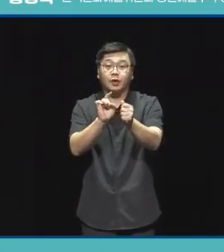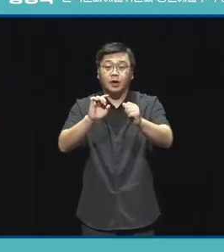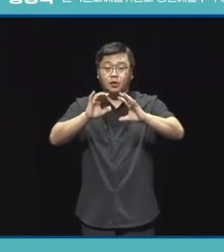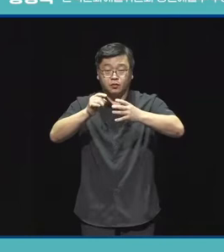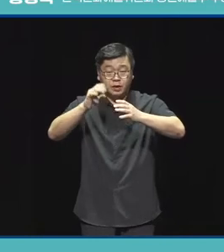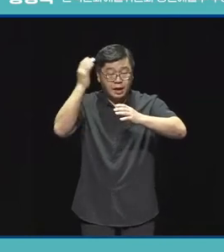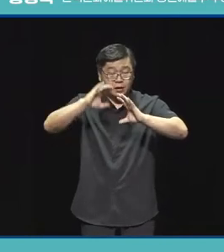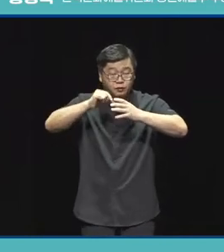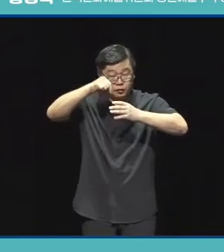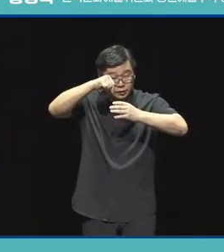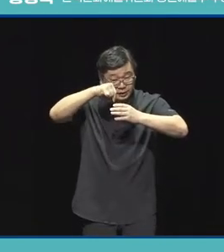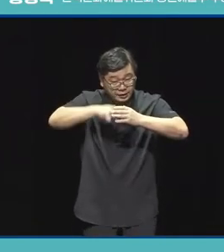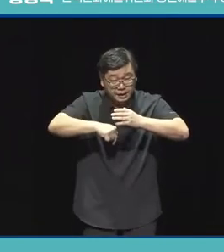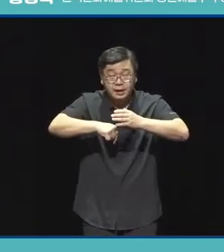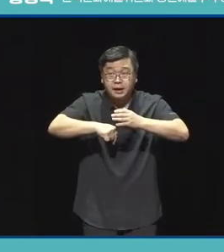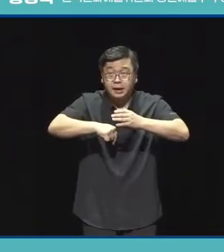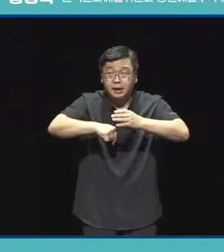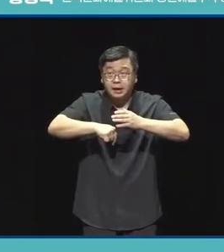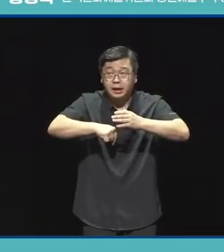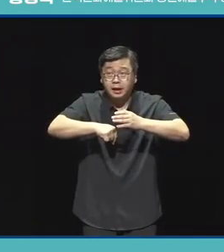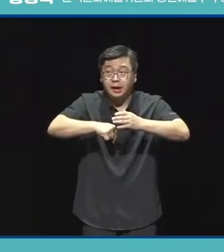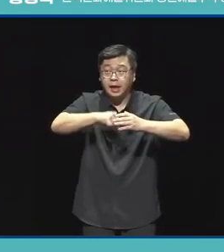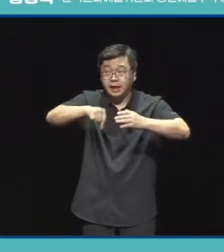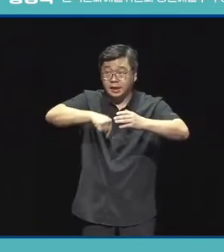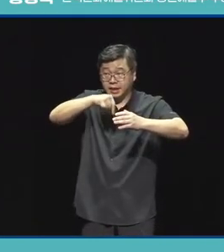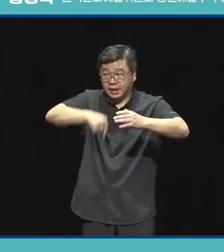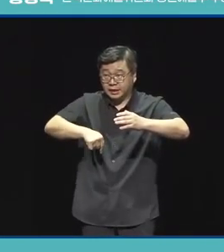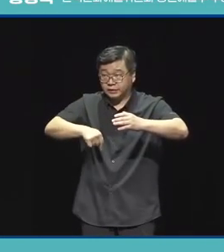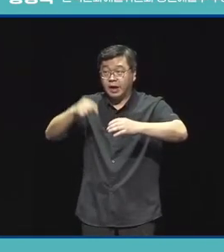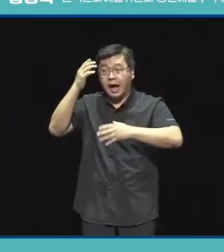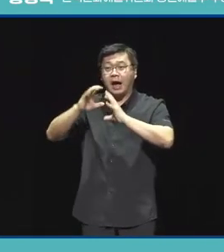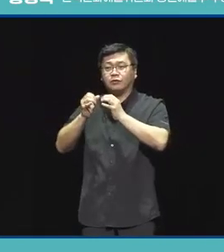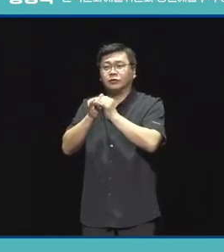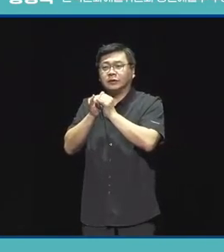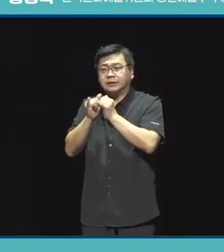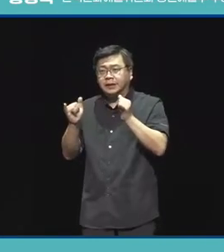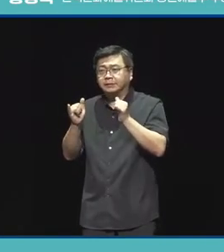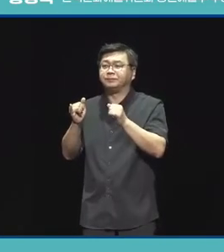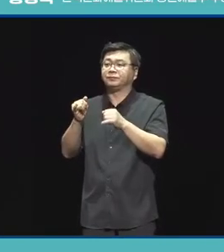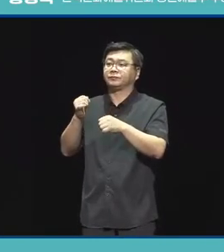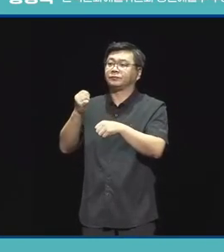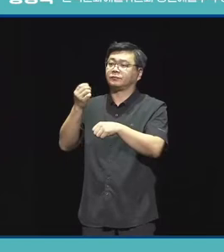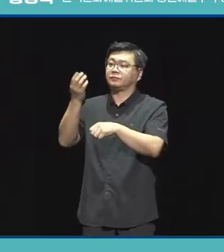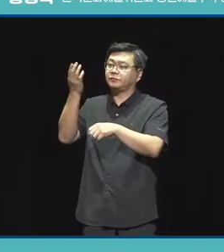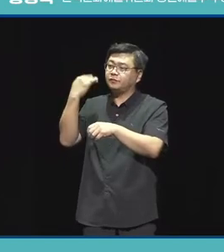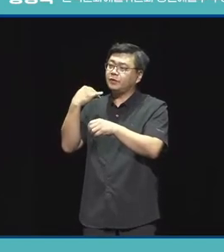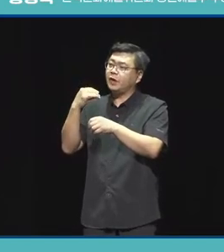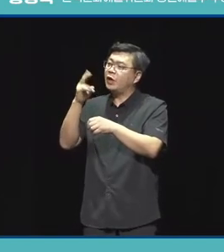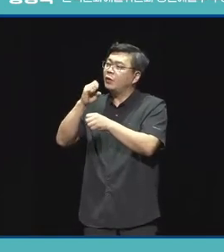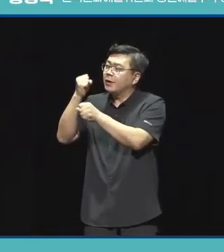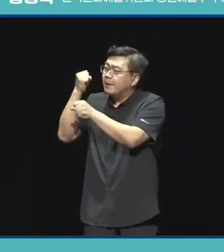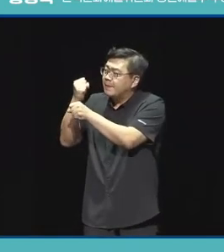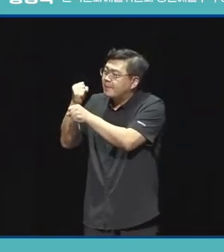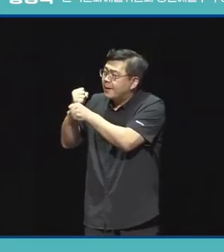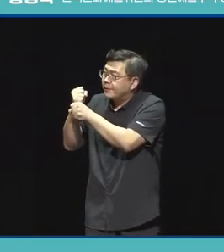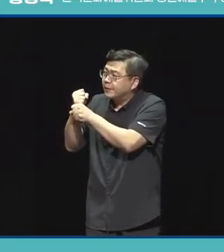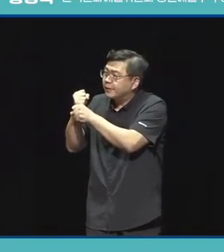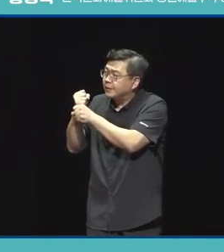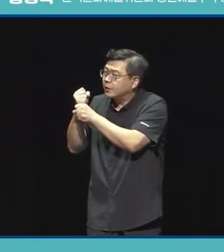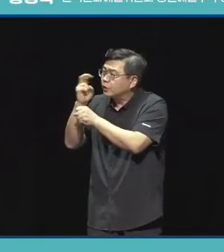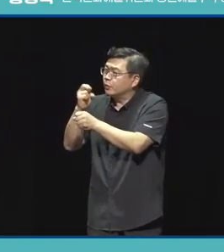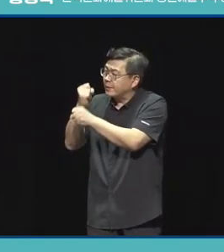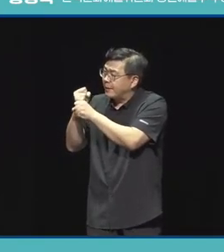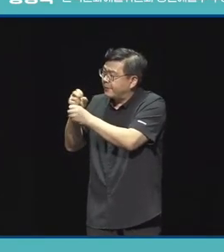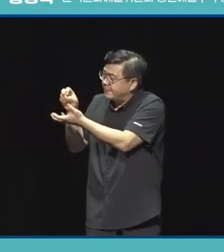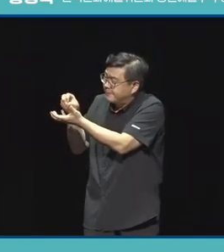국내에서 국내 창 작곡가가 만들어진 과거에 만들어진 곡들을 발굴을 해서 그 공연들을